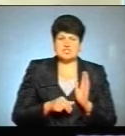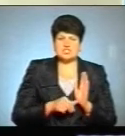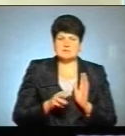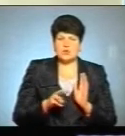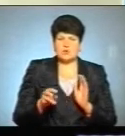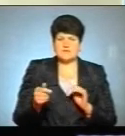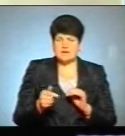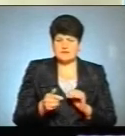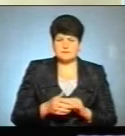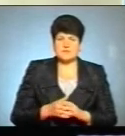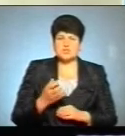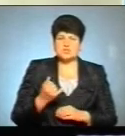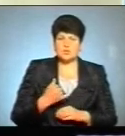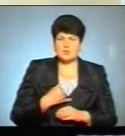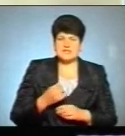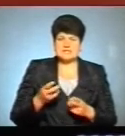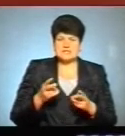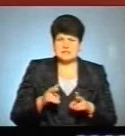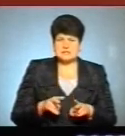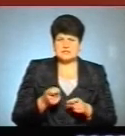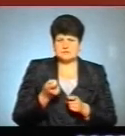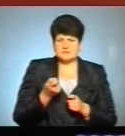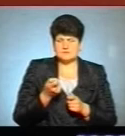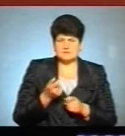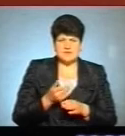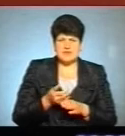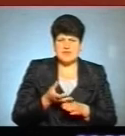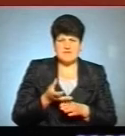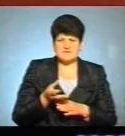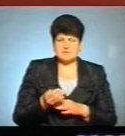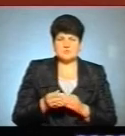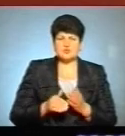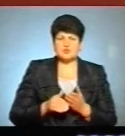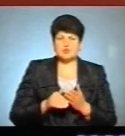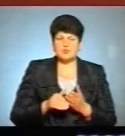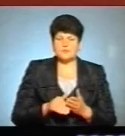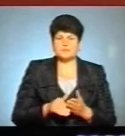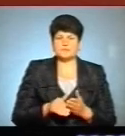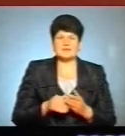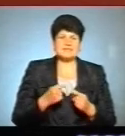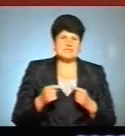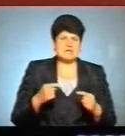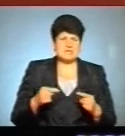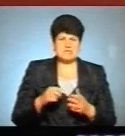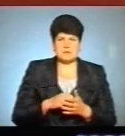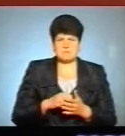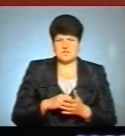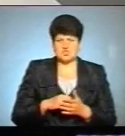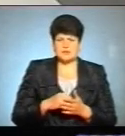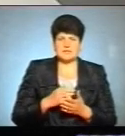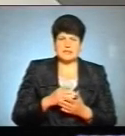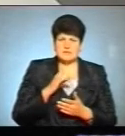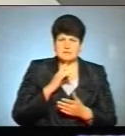Ще у нас залишилися частково невиплачені ці допомоги. З різних причин є